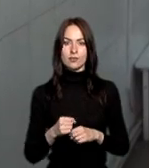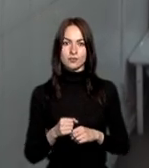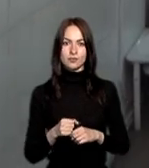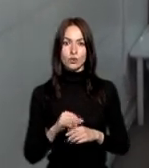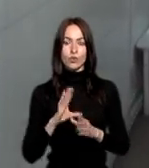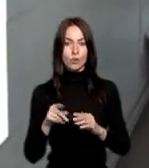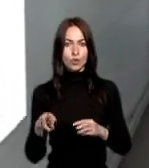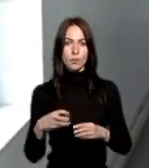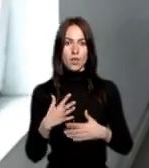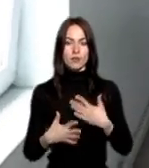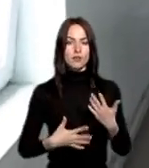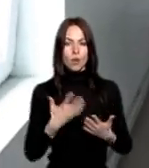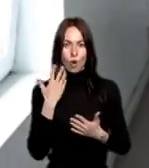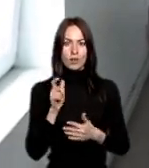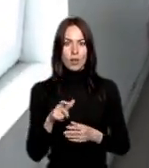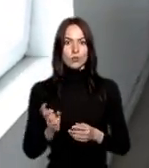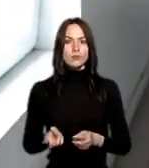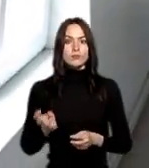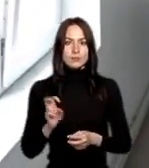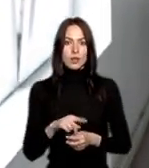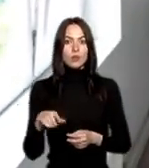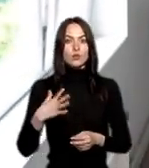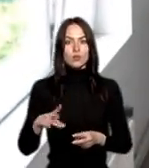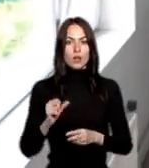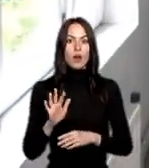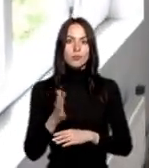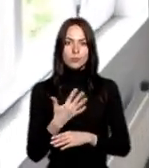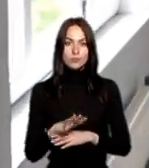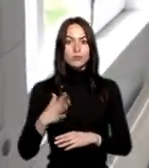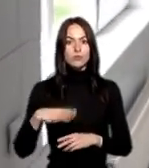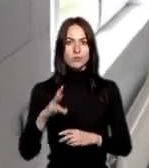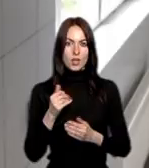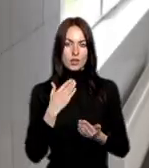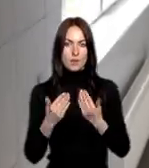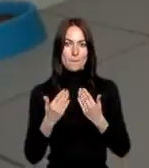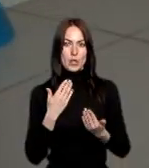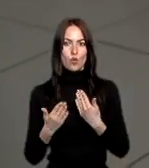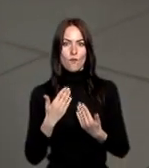Вони схвильовані появою людей біля них. Вони очікують на прогулянку, очікують на спілкування.